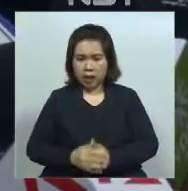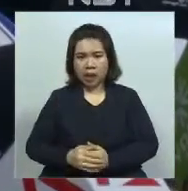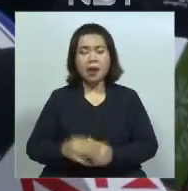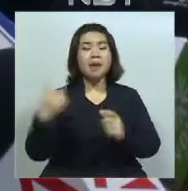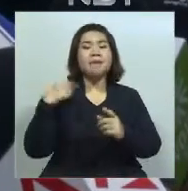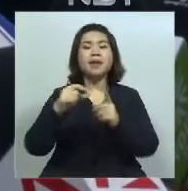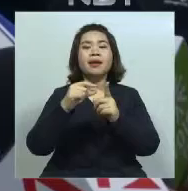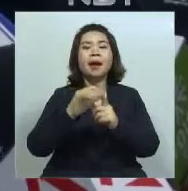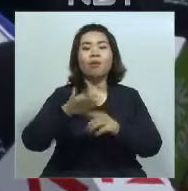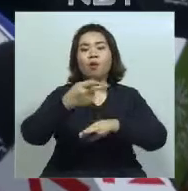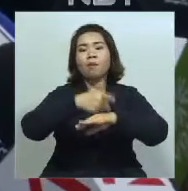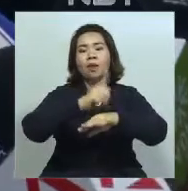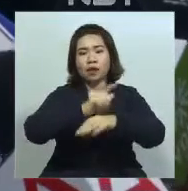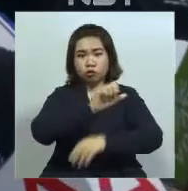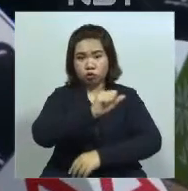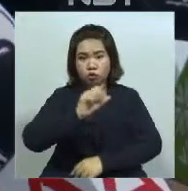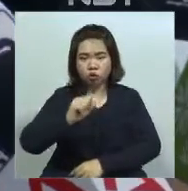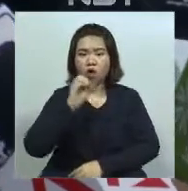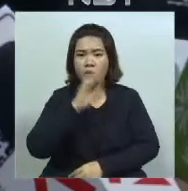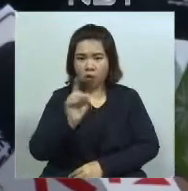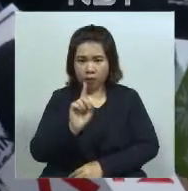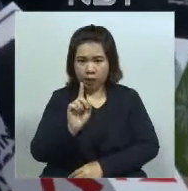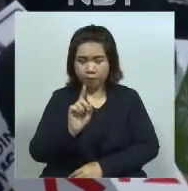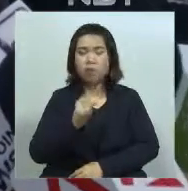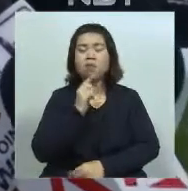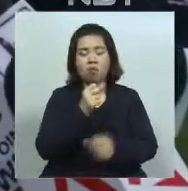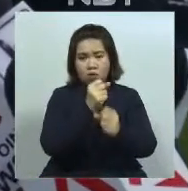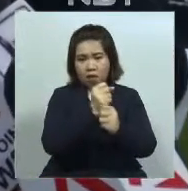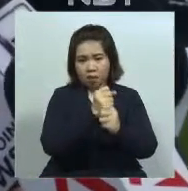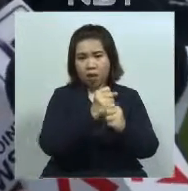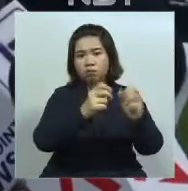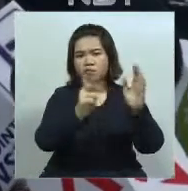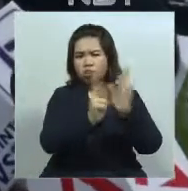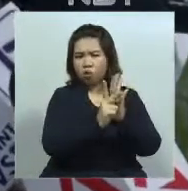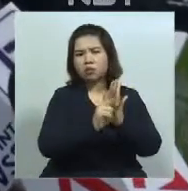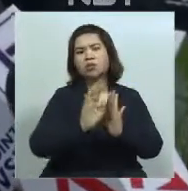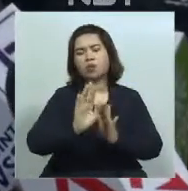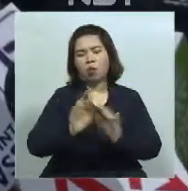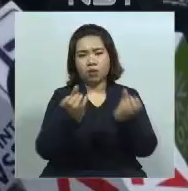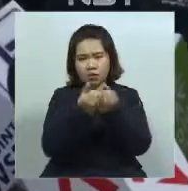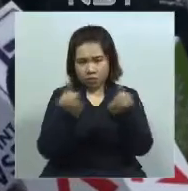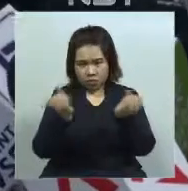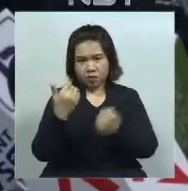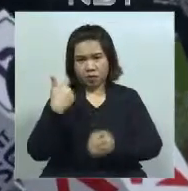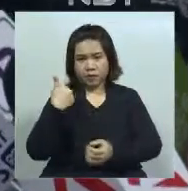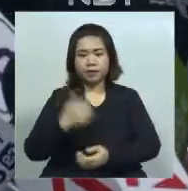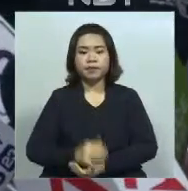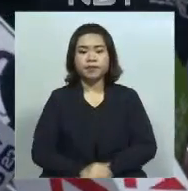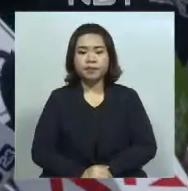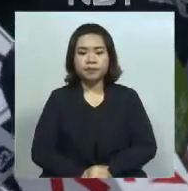วนหลีกภัยประธานสภาผู้แทนราษฎรที่ระบุถึงการดำเนินการตามบทเฉพาะการของรัฐธรรมนูญครับ